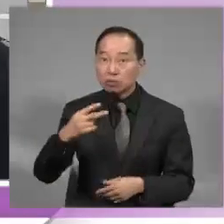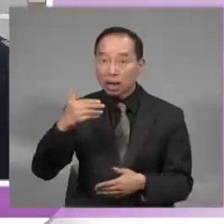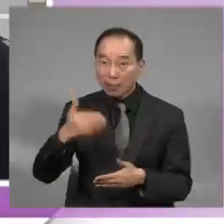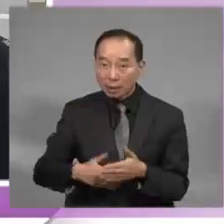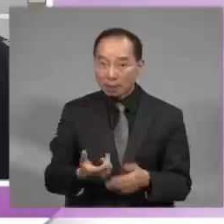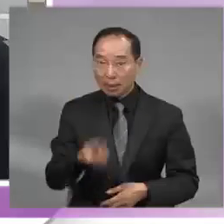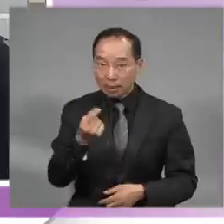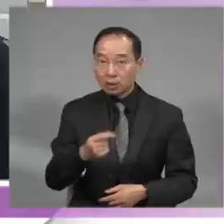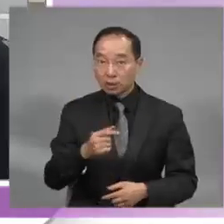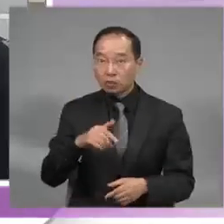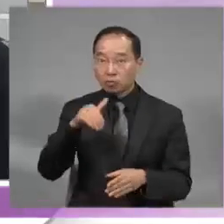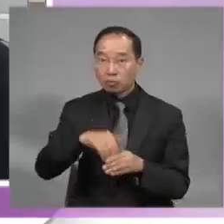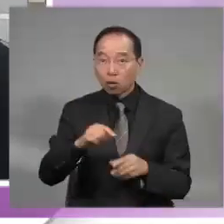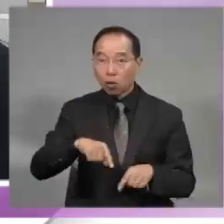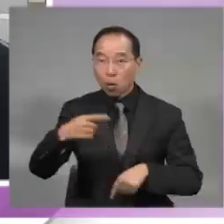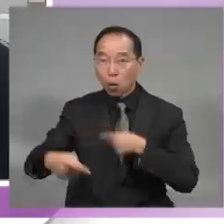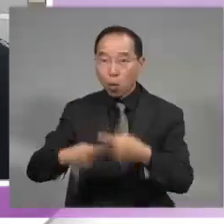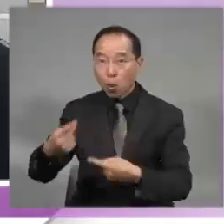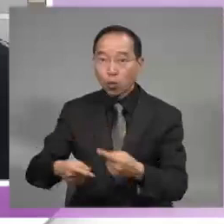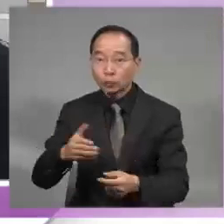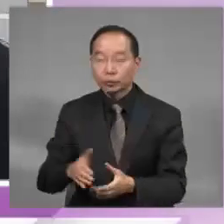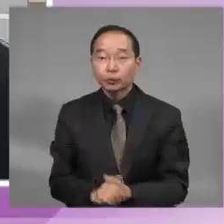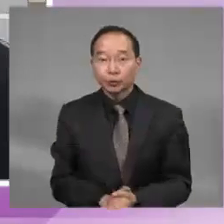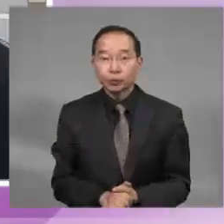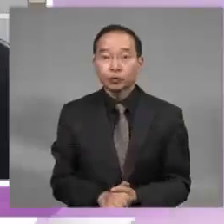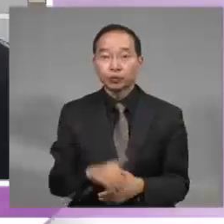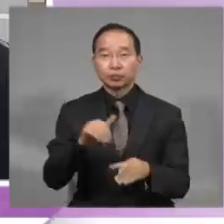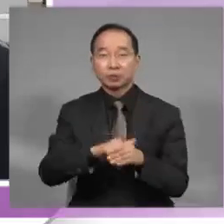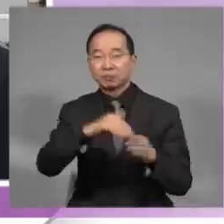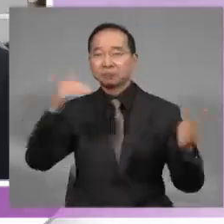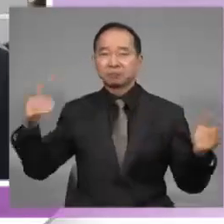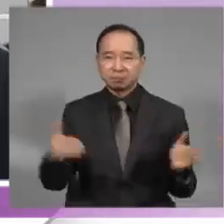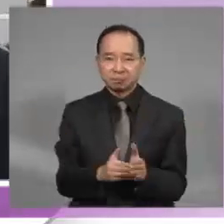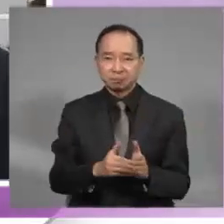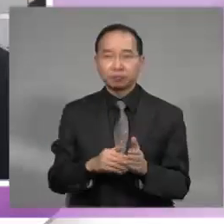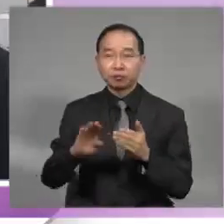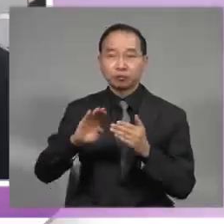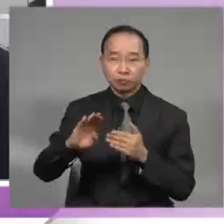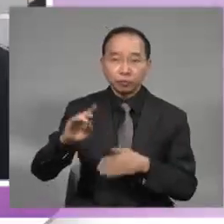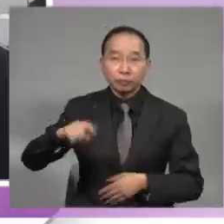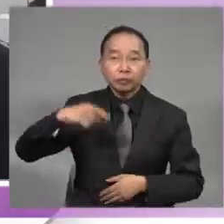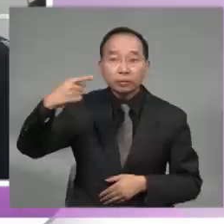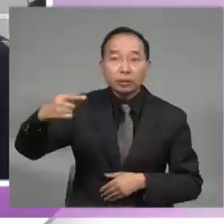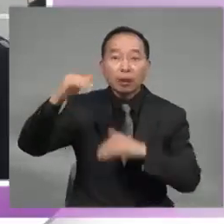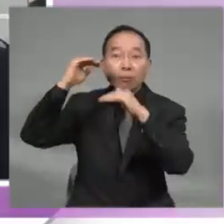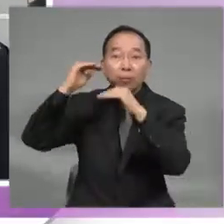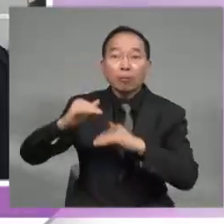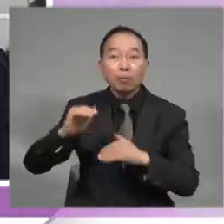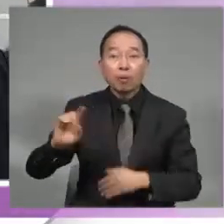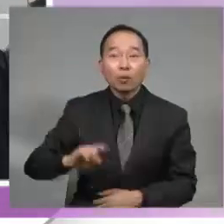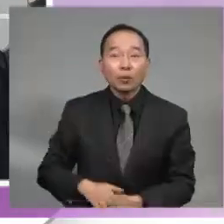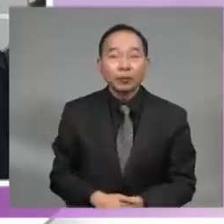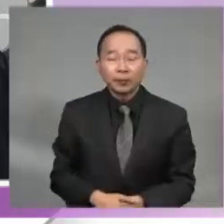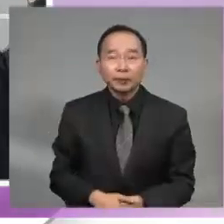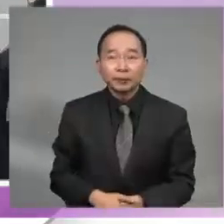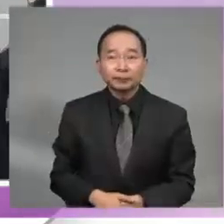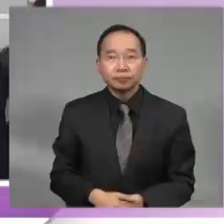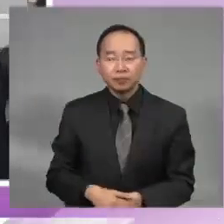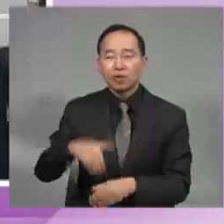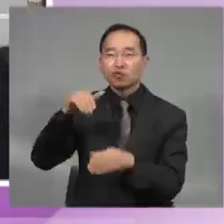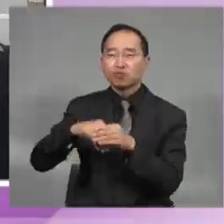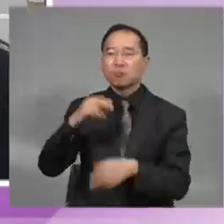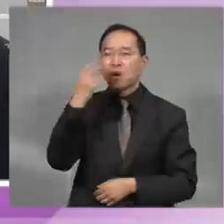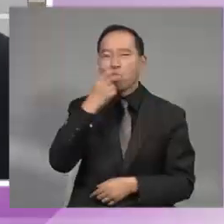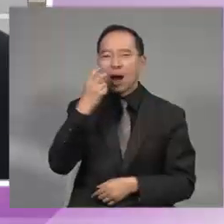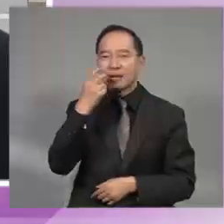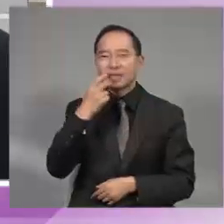네. 이렇게 대기 번호표 받은 분들까지 투표를 마치고 나면 또 어떤 절차가 진행되는 건가요? 네, 우선 투표 관리관이